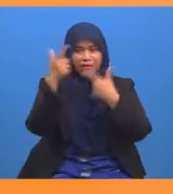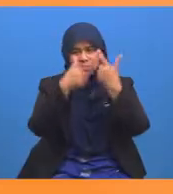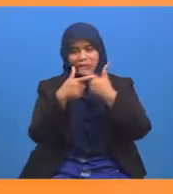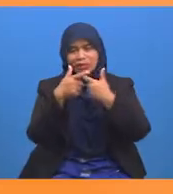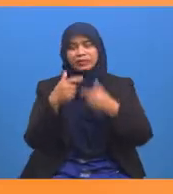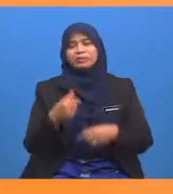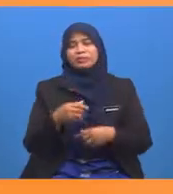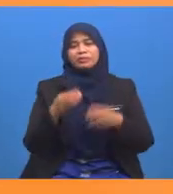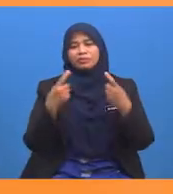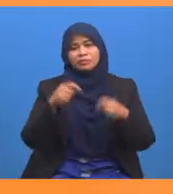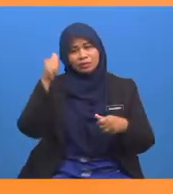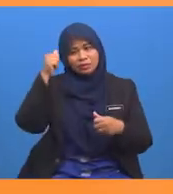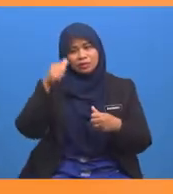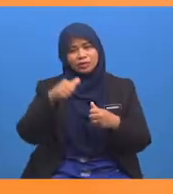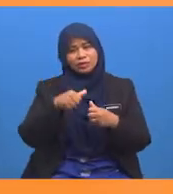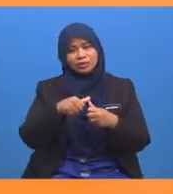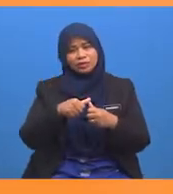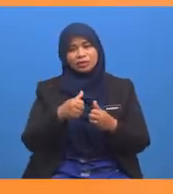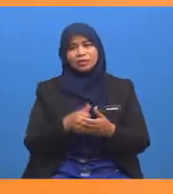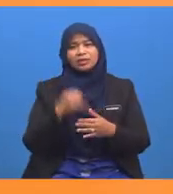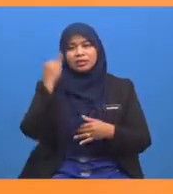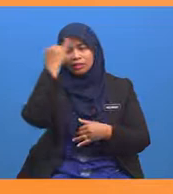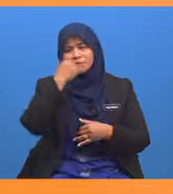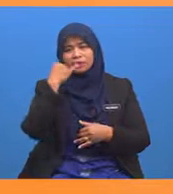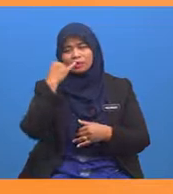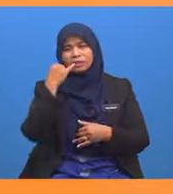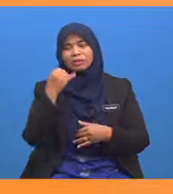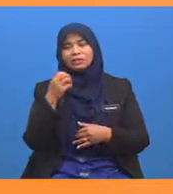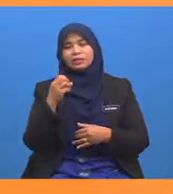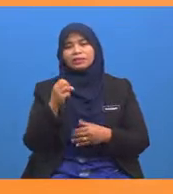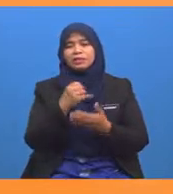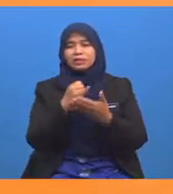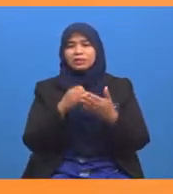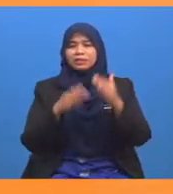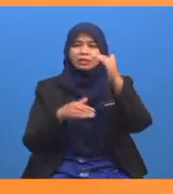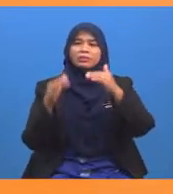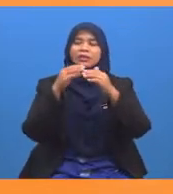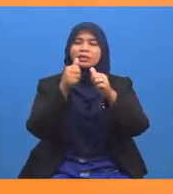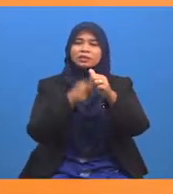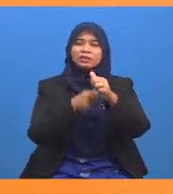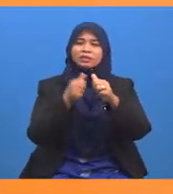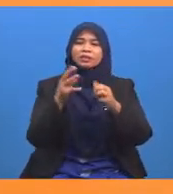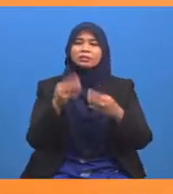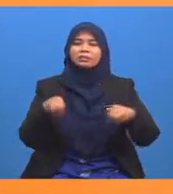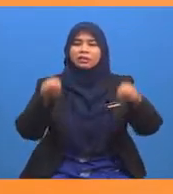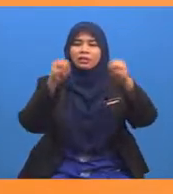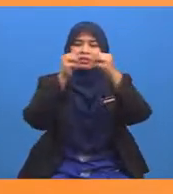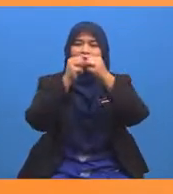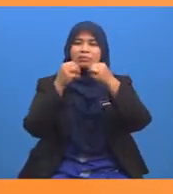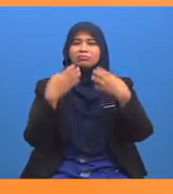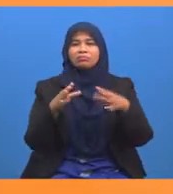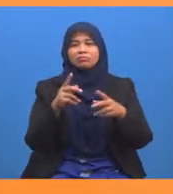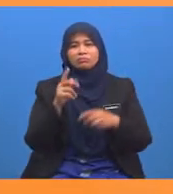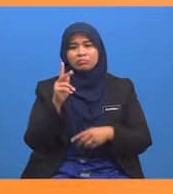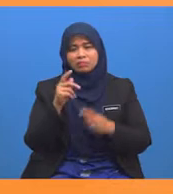Cuba ingat kembali keindahan seni bina setiap masjid. sudah pasti tidak sama antara satu